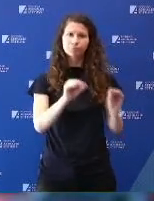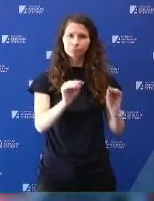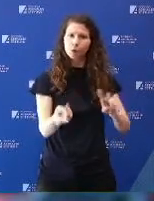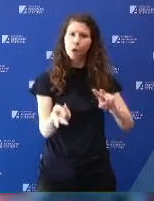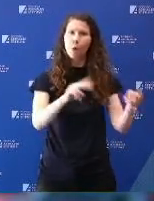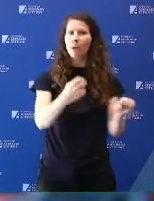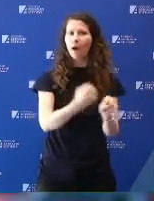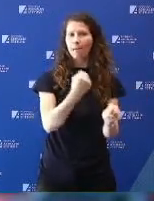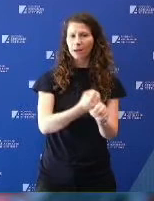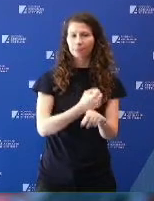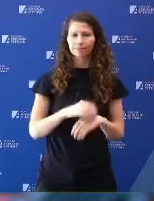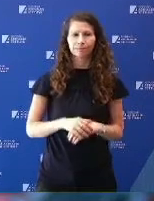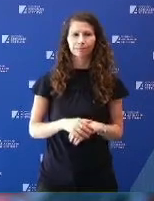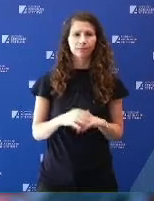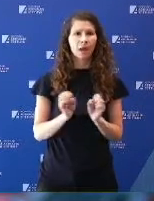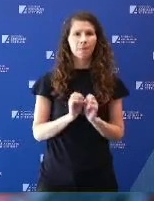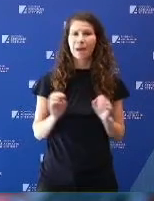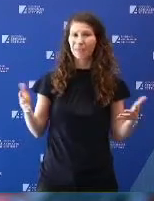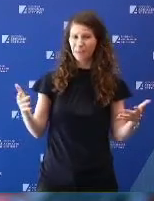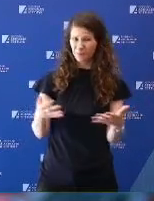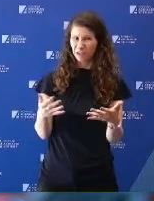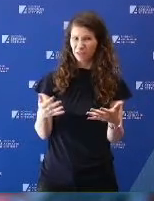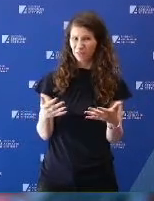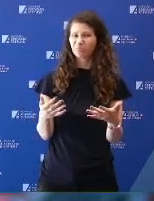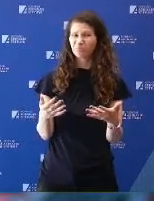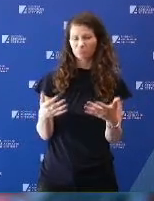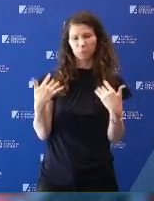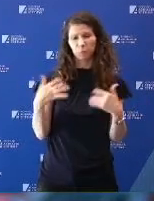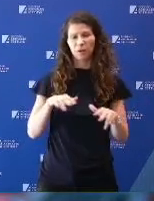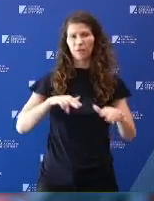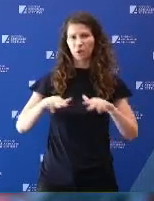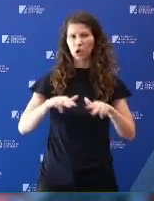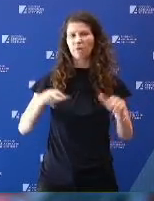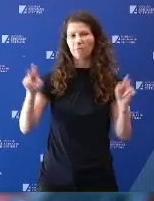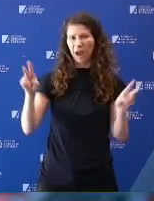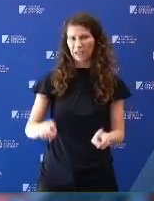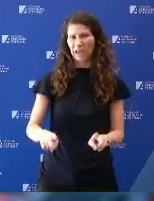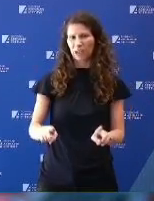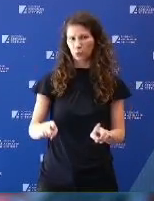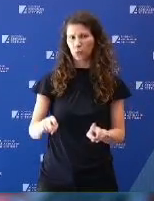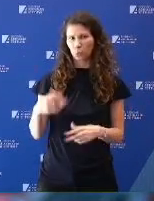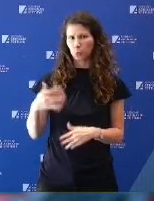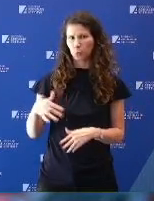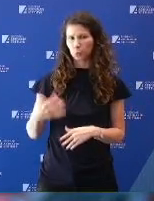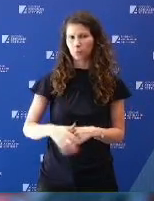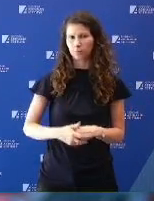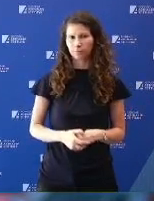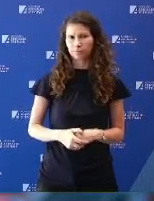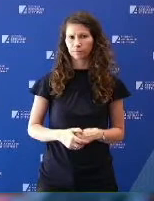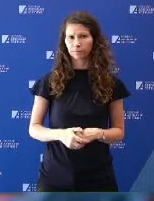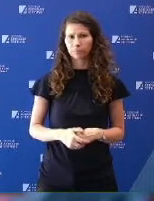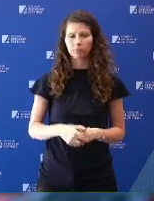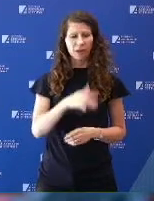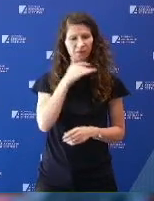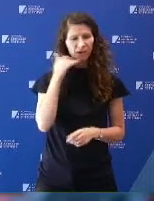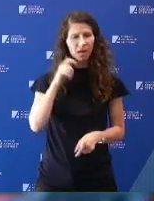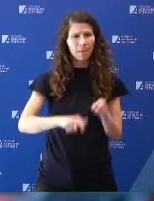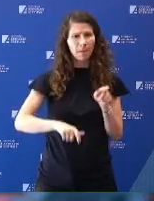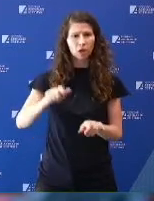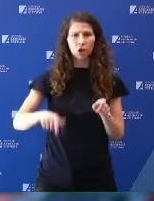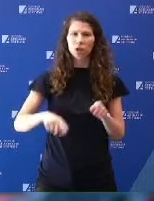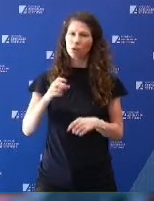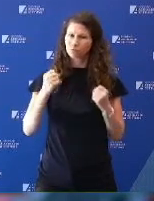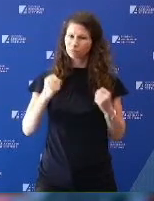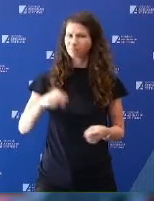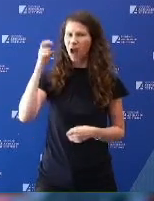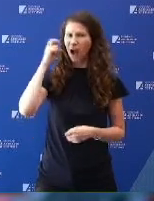haben wir natürlich wirtschaftliche Beeinträchtigungen gesehen. Viele Menschen, vor allem ältere Menschen, die ihren Job